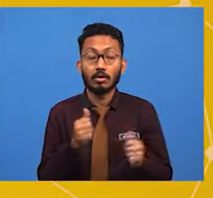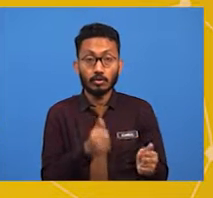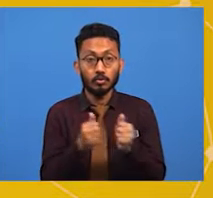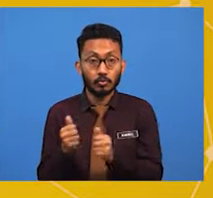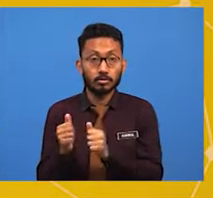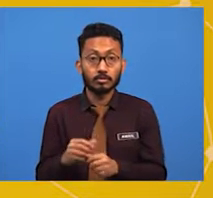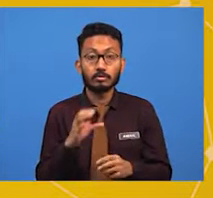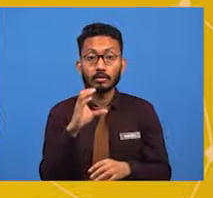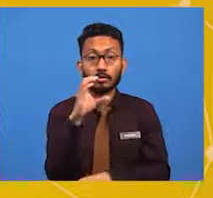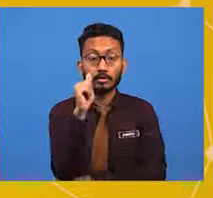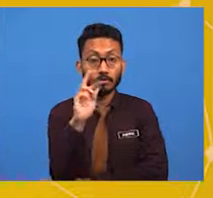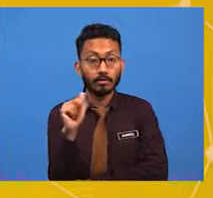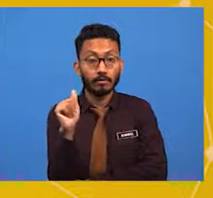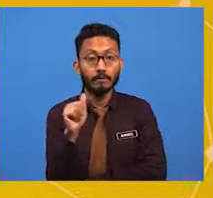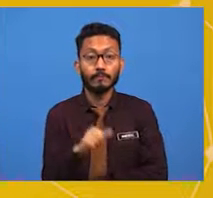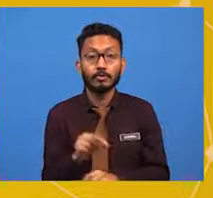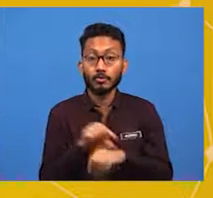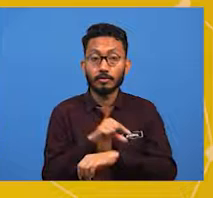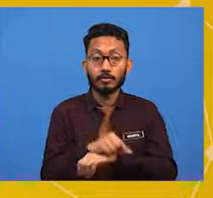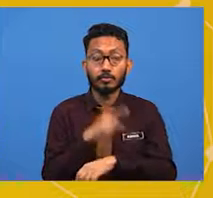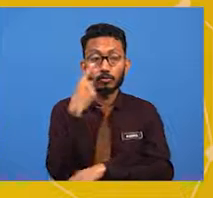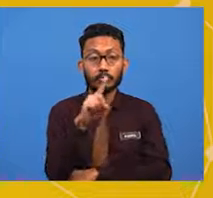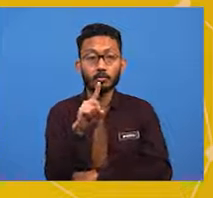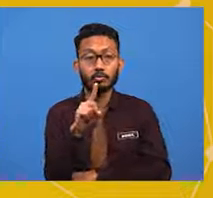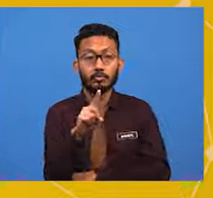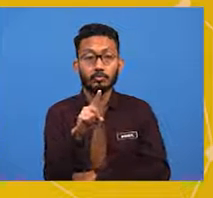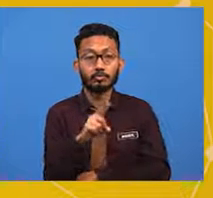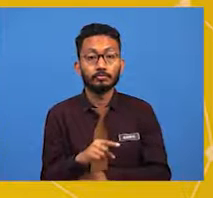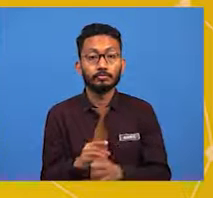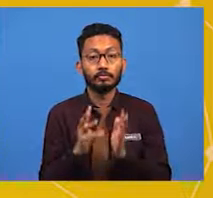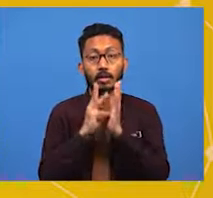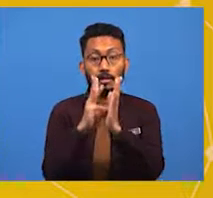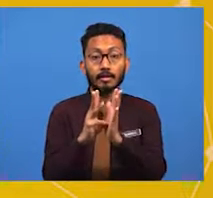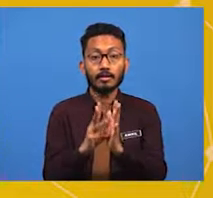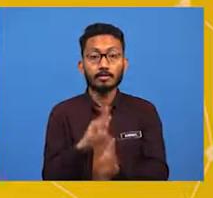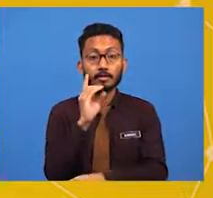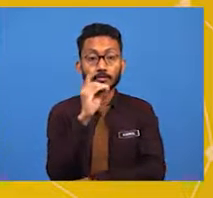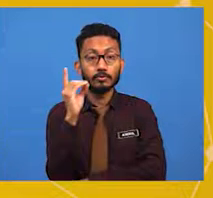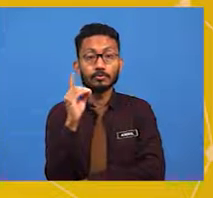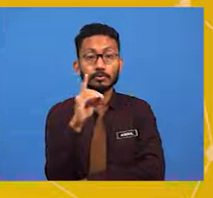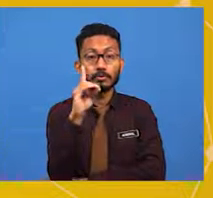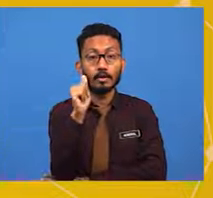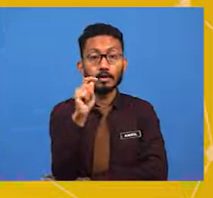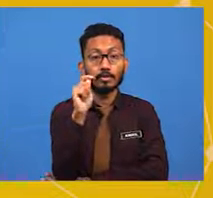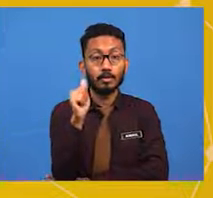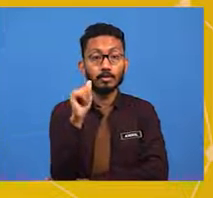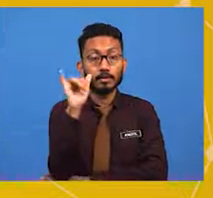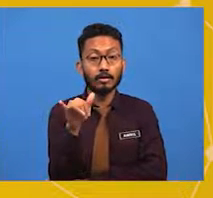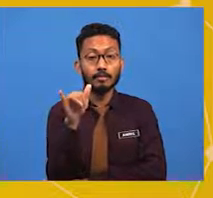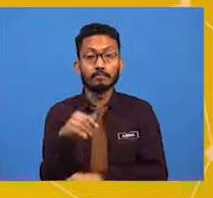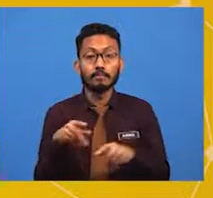Pemboleh ubah digunakan untuk mewakili sesuatu data yang perlu